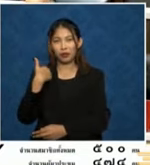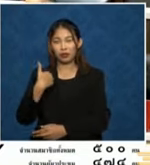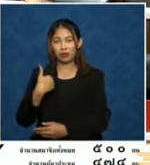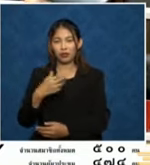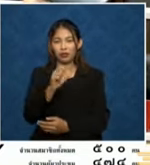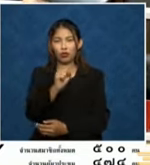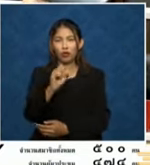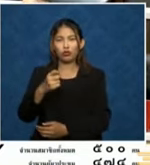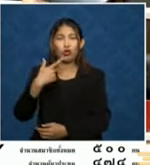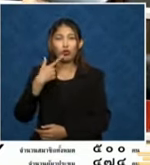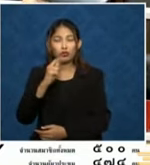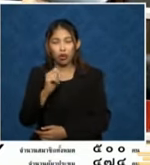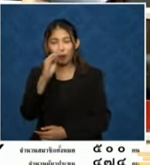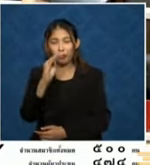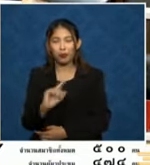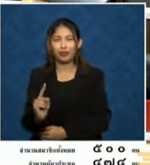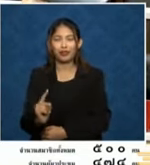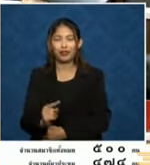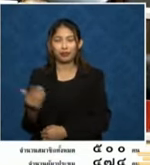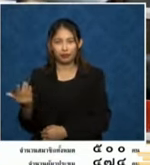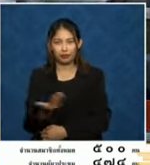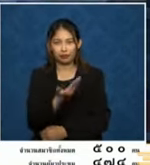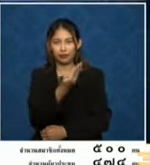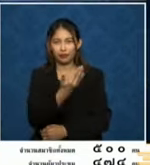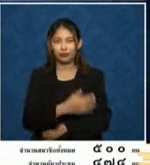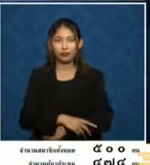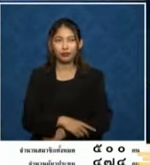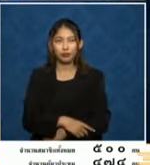ถามสำหรับคำถามนั้นอย่างไรบ้างครับ